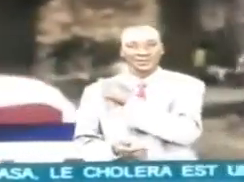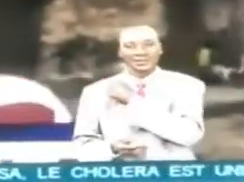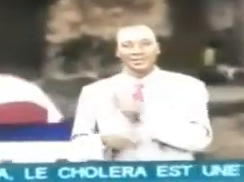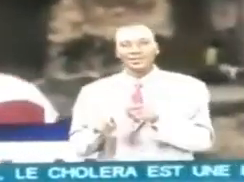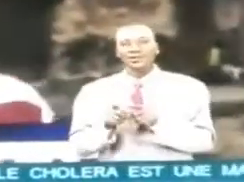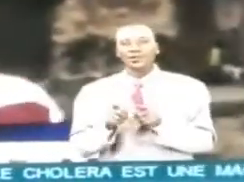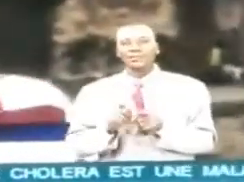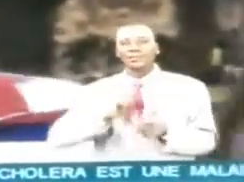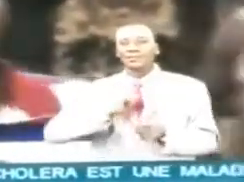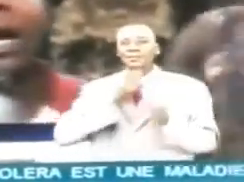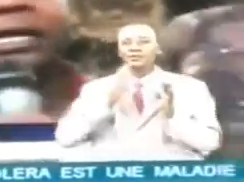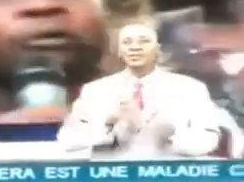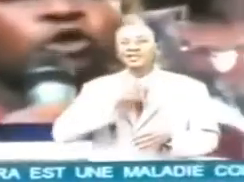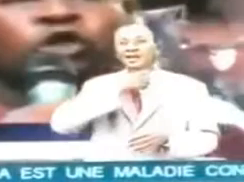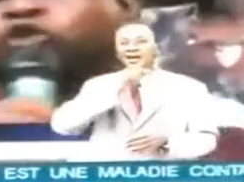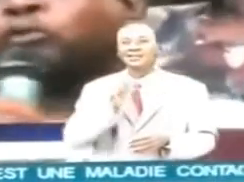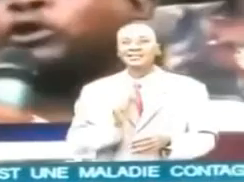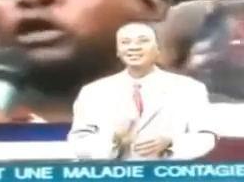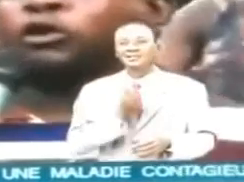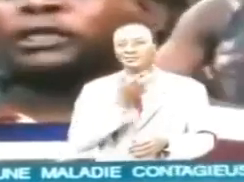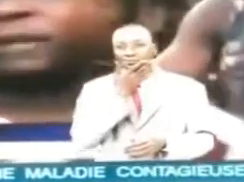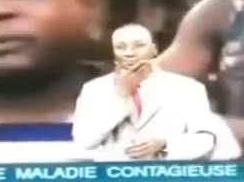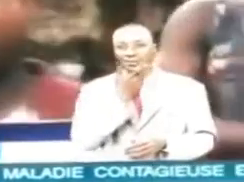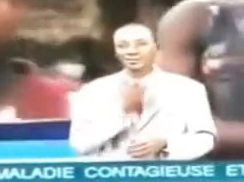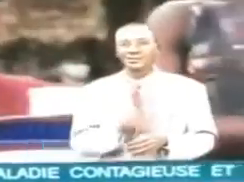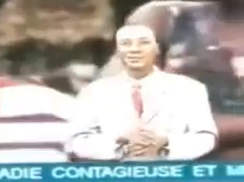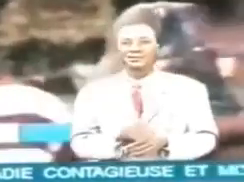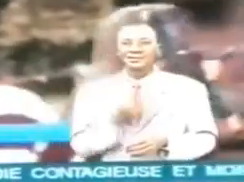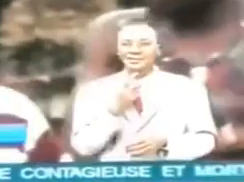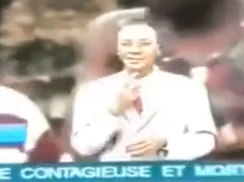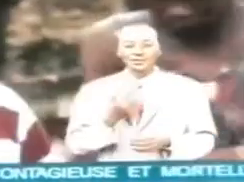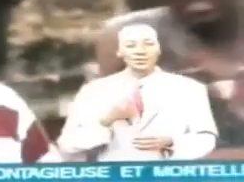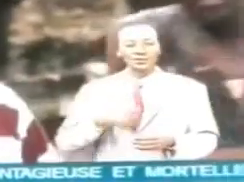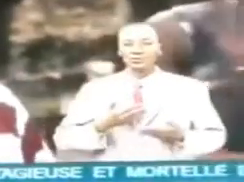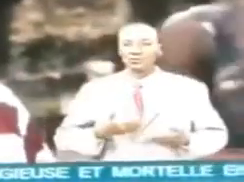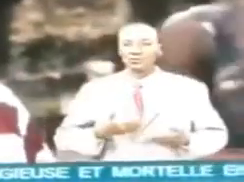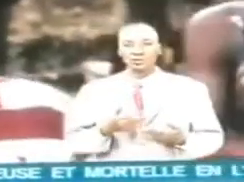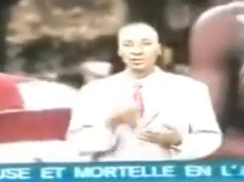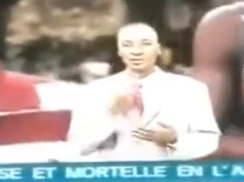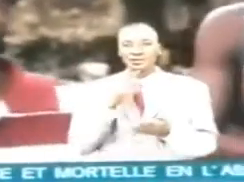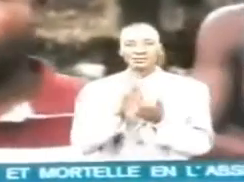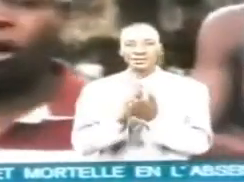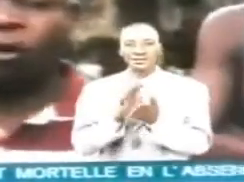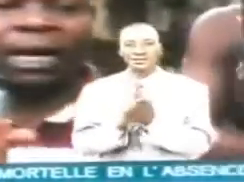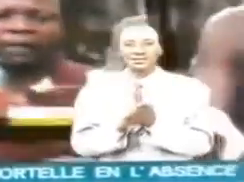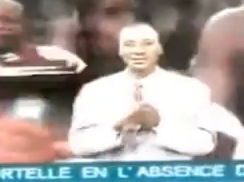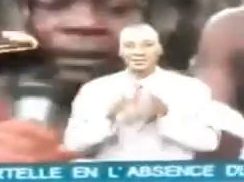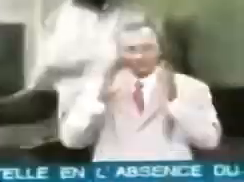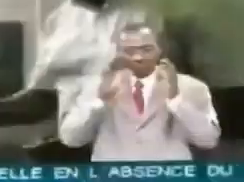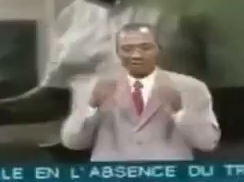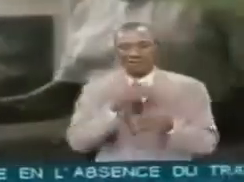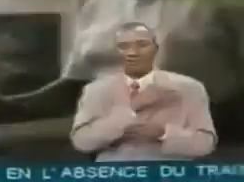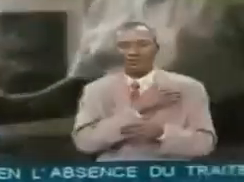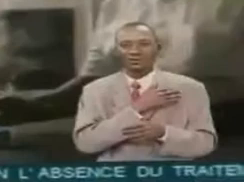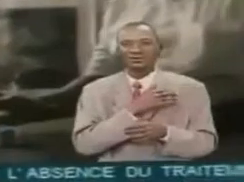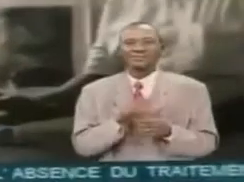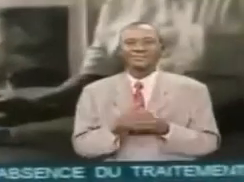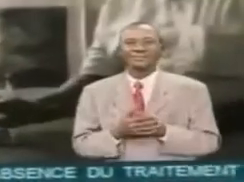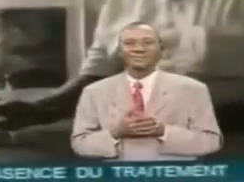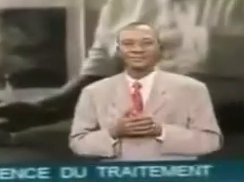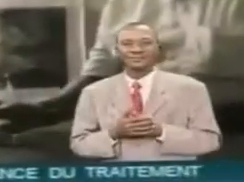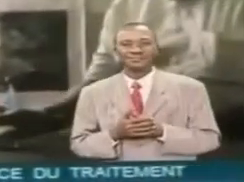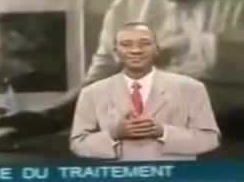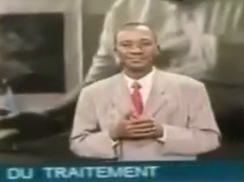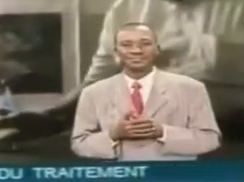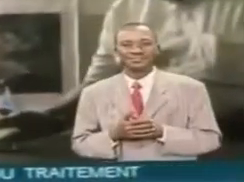recevoir ces dons du chef de l'État et nous en sommes très heureux. En tout cas, Bissot, ce dont un enseignement si la ville